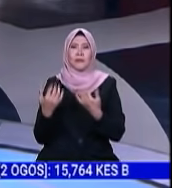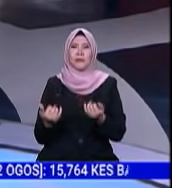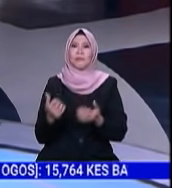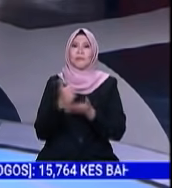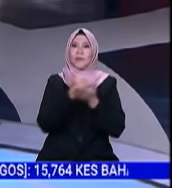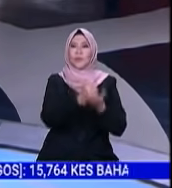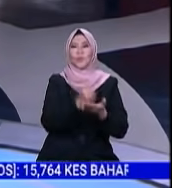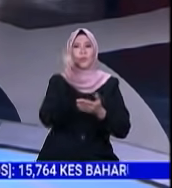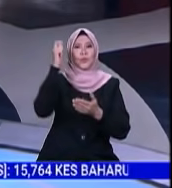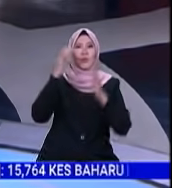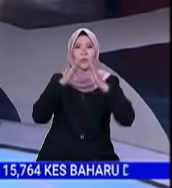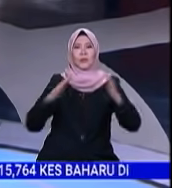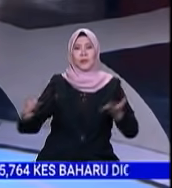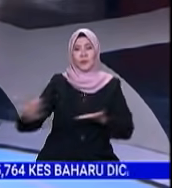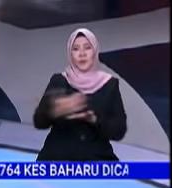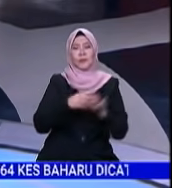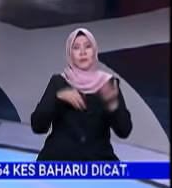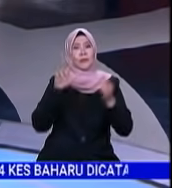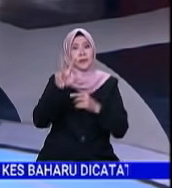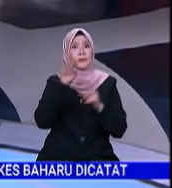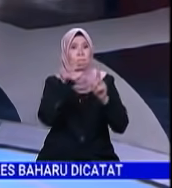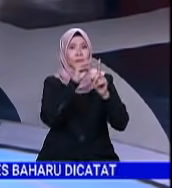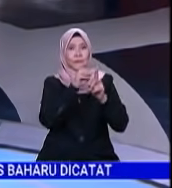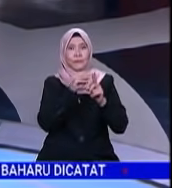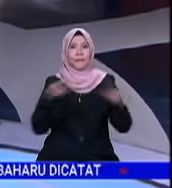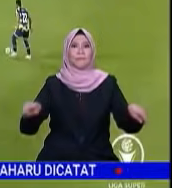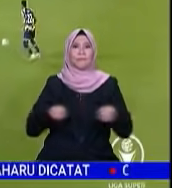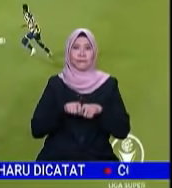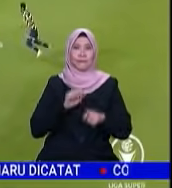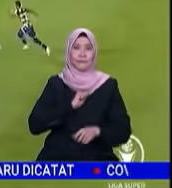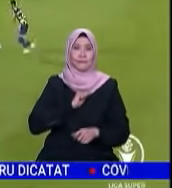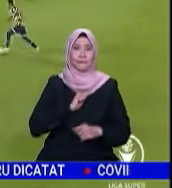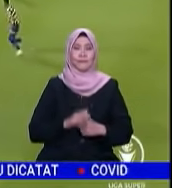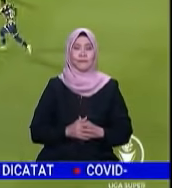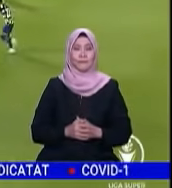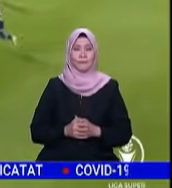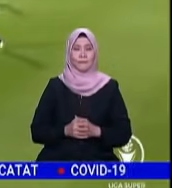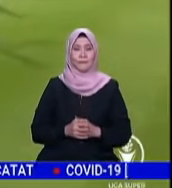tuan rumah mengutip tiga mata di laman sendiri.